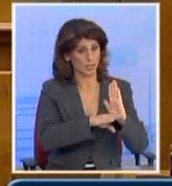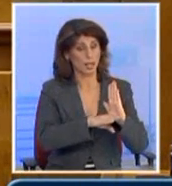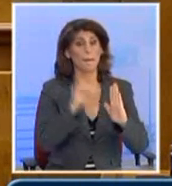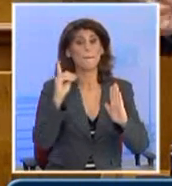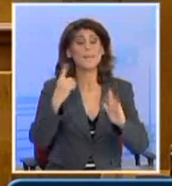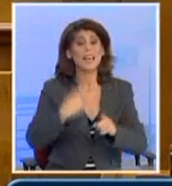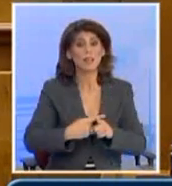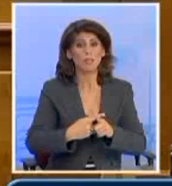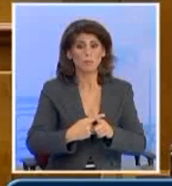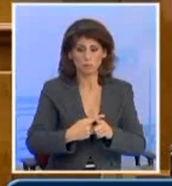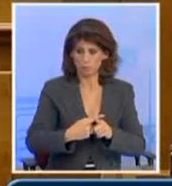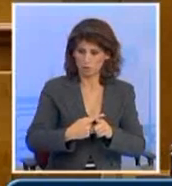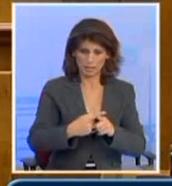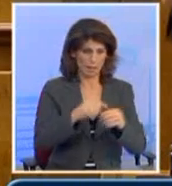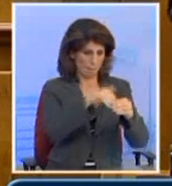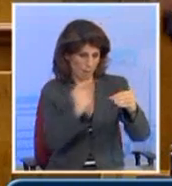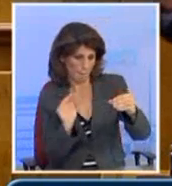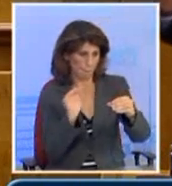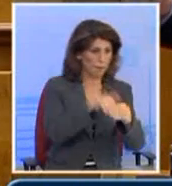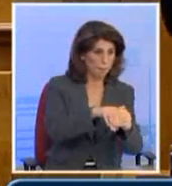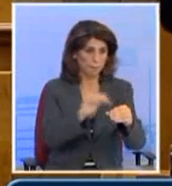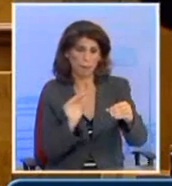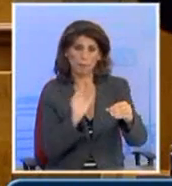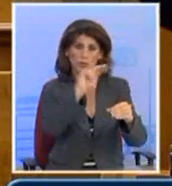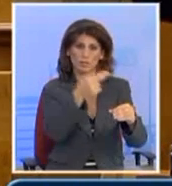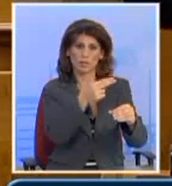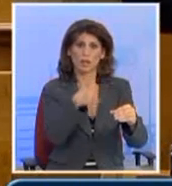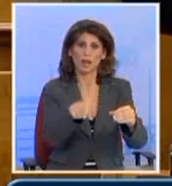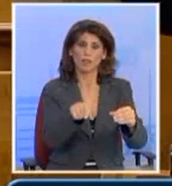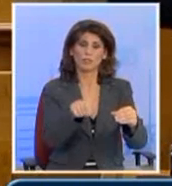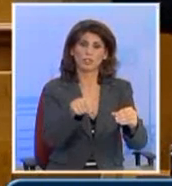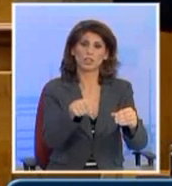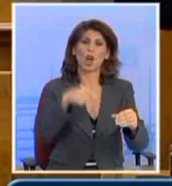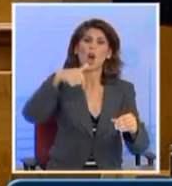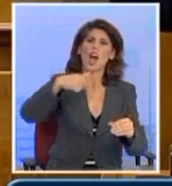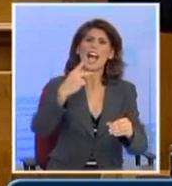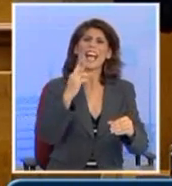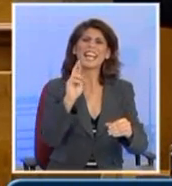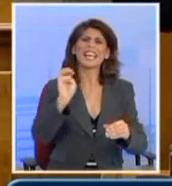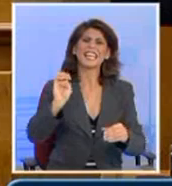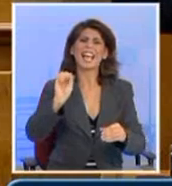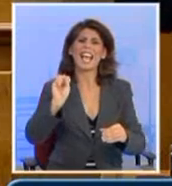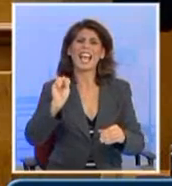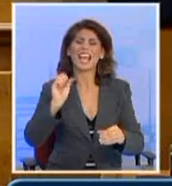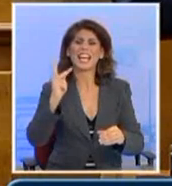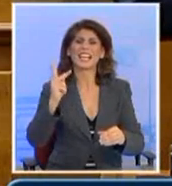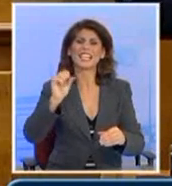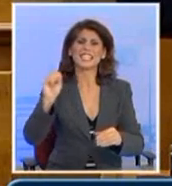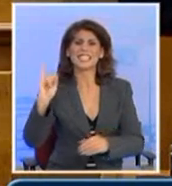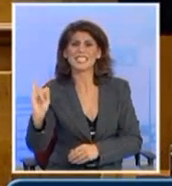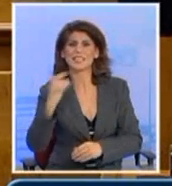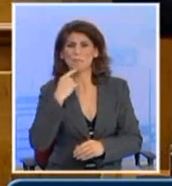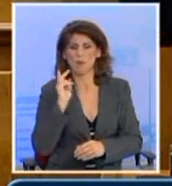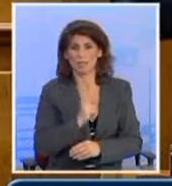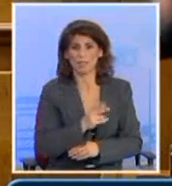που είναι μέσα έξω στο ευρώ, άρα να το περιβόητο Brexit που θέλουν πάντα να το κρατούν ως απειλή σε βάρος